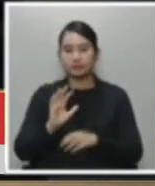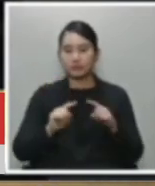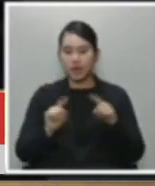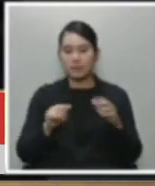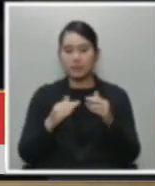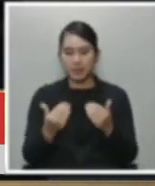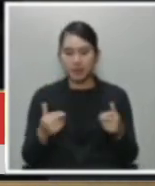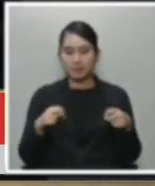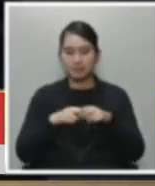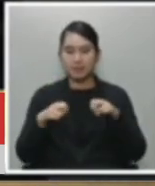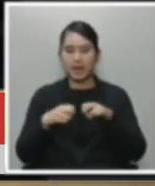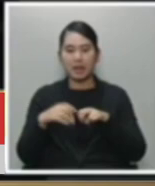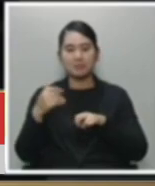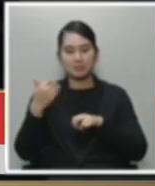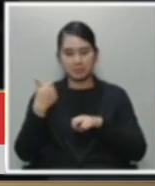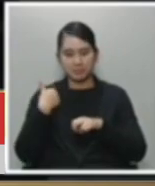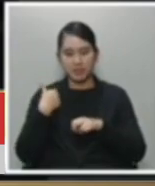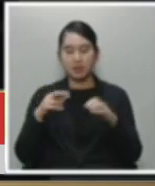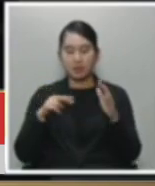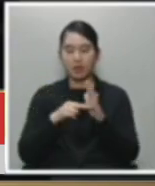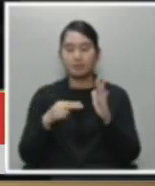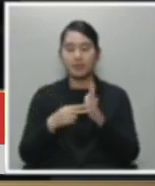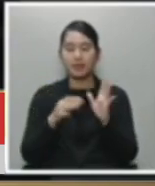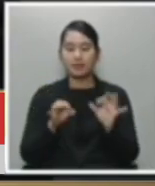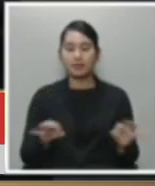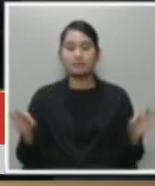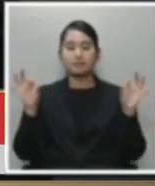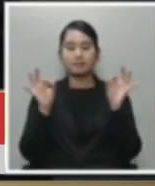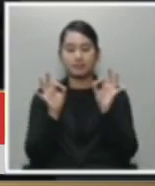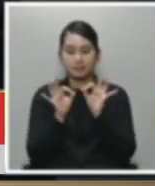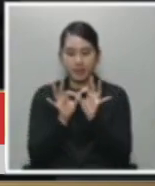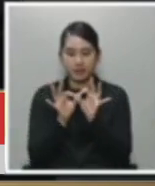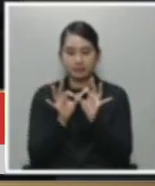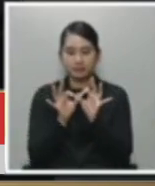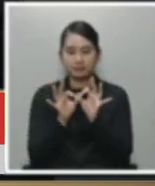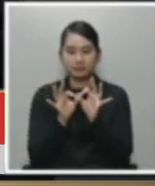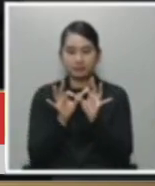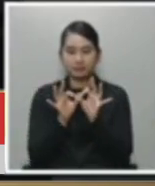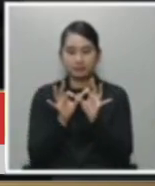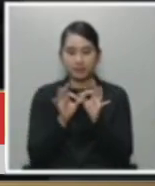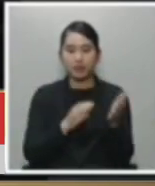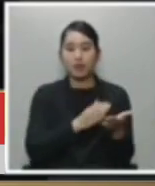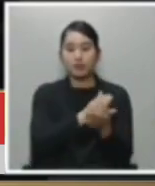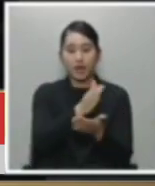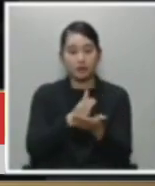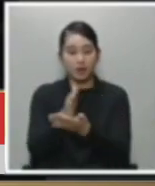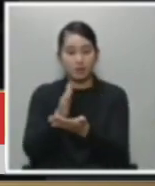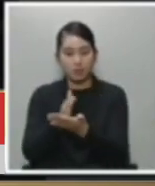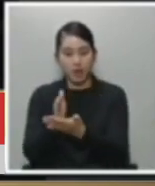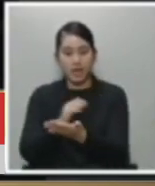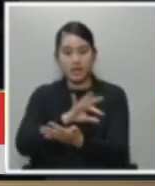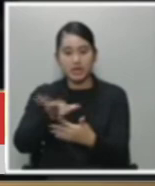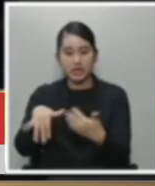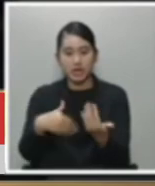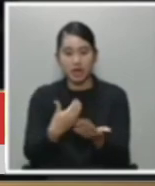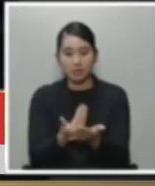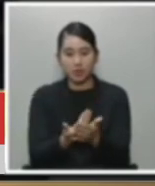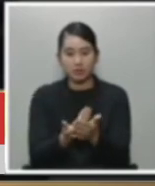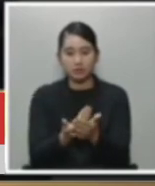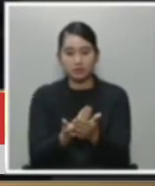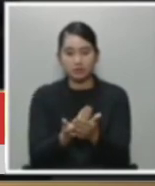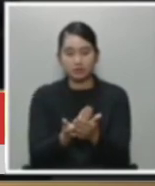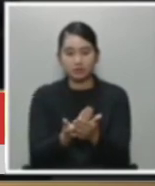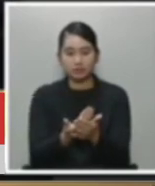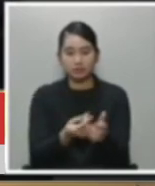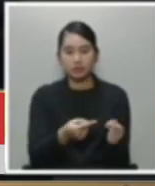เป็นสิ่งสำคัญที่หน่วยงานทุกคนพวกเราทุกคนจะนำไป